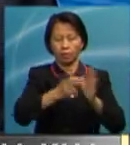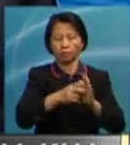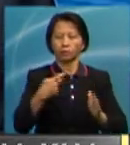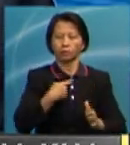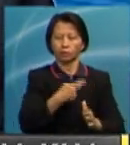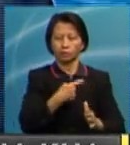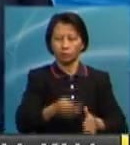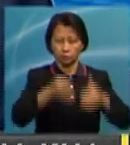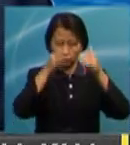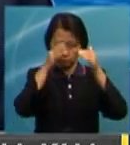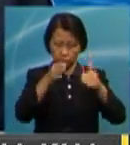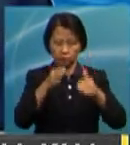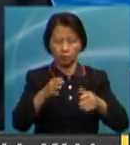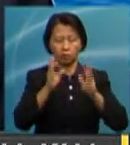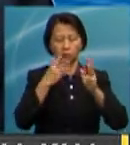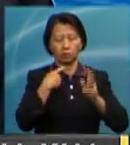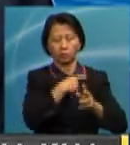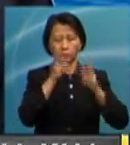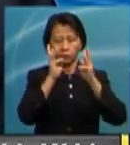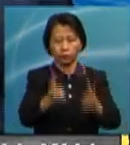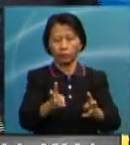intensifying our